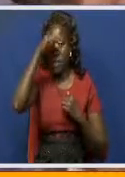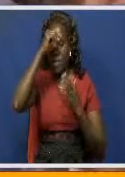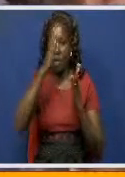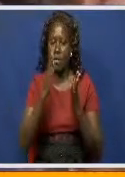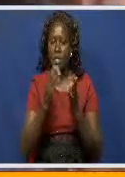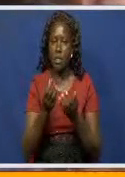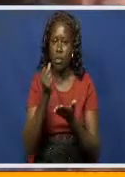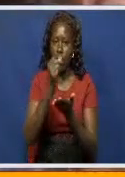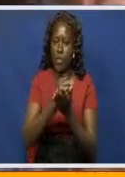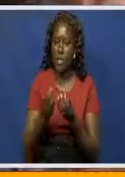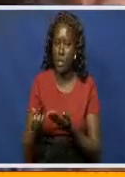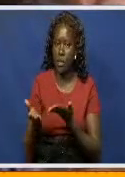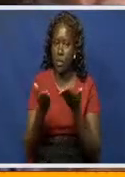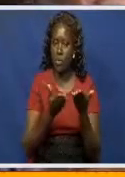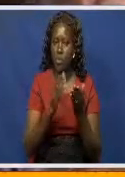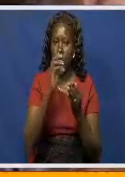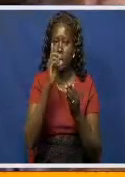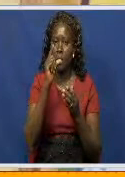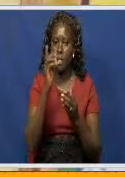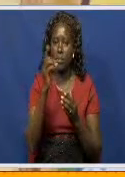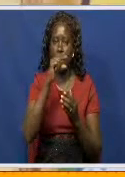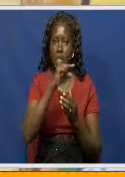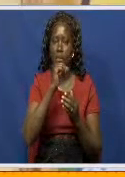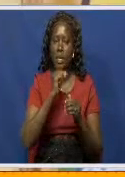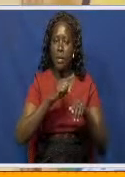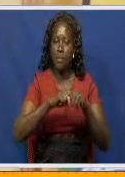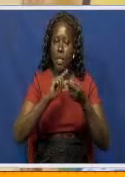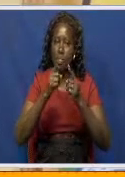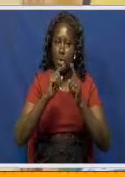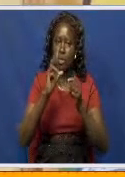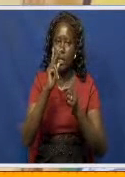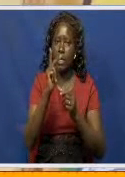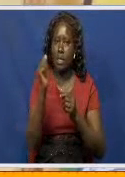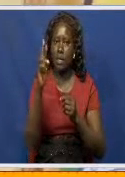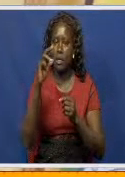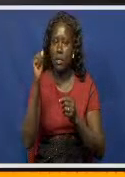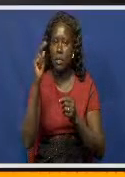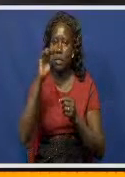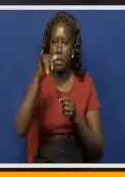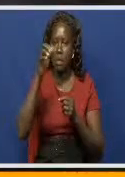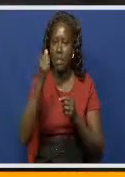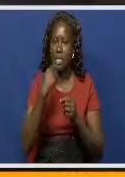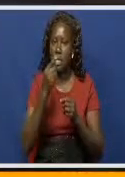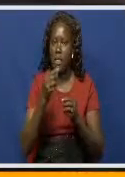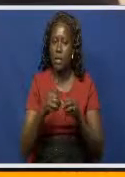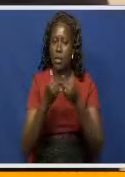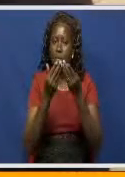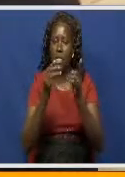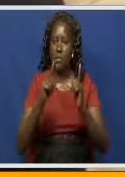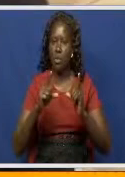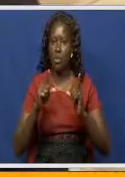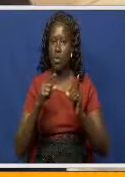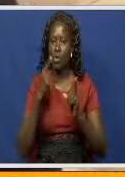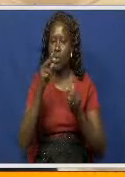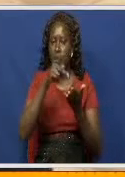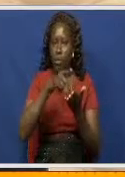wa amukirwa ni munini wa governor Titus Ntutu. Akiaria Karanja na ugete baga komburithagia abiashara mbecha areba kareaga na